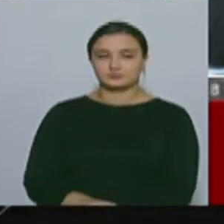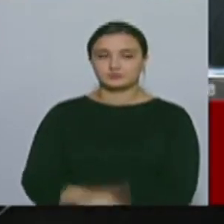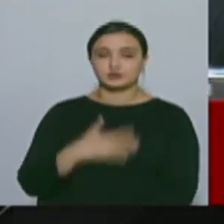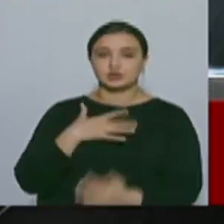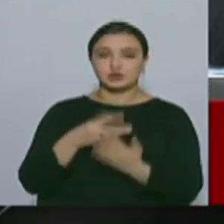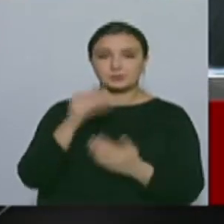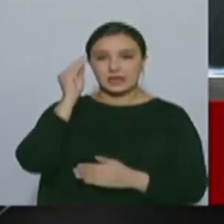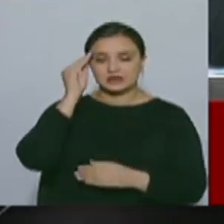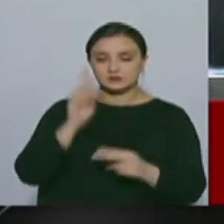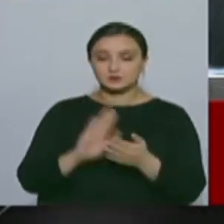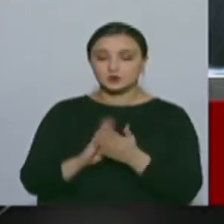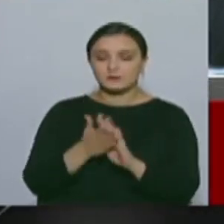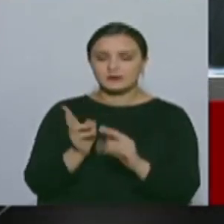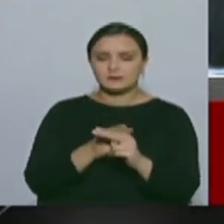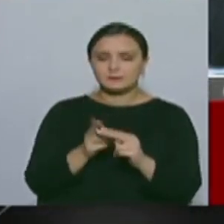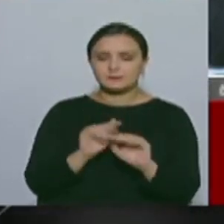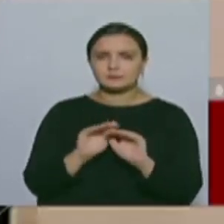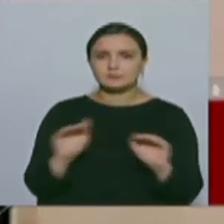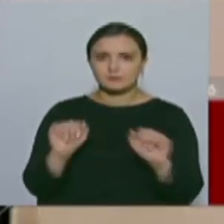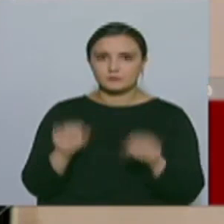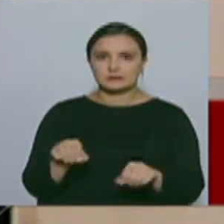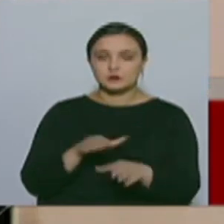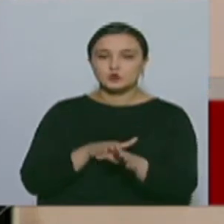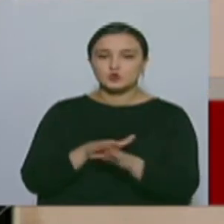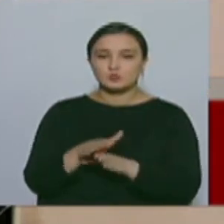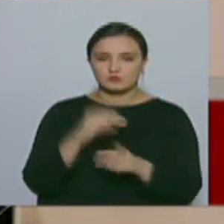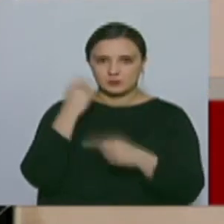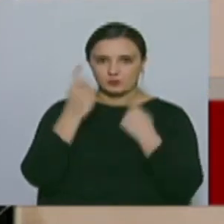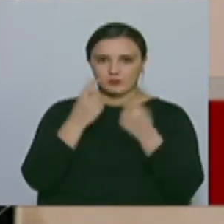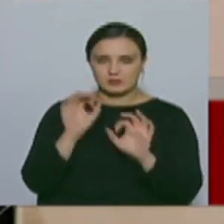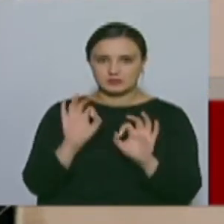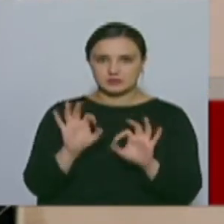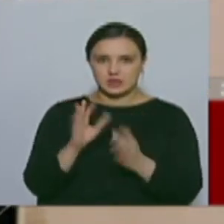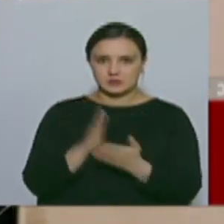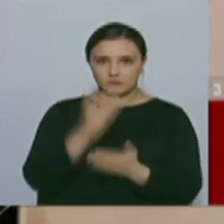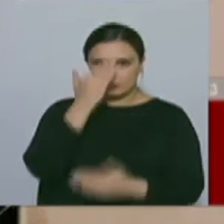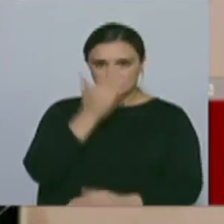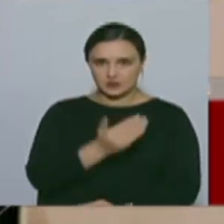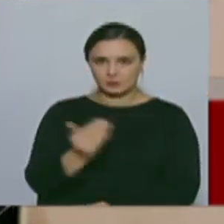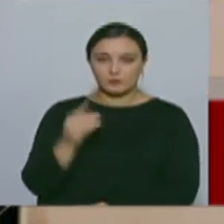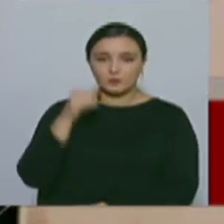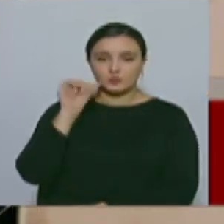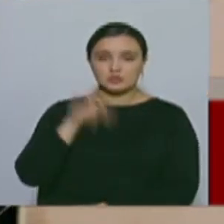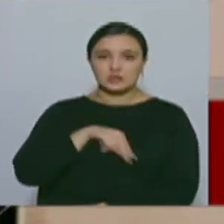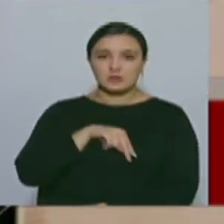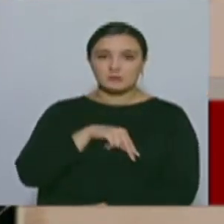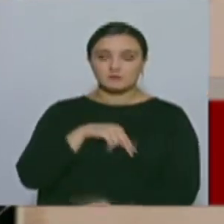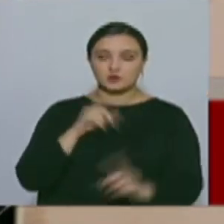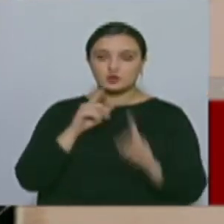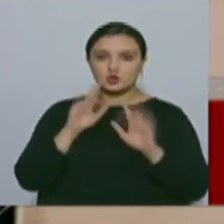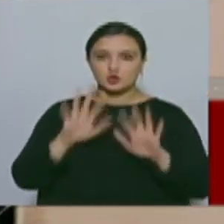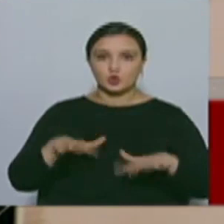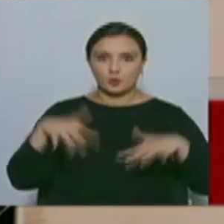Ჩემი აზრით, ვითარების განმუხტავი შეიძლება იყოს სრულფასოვანი ინფორმაცია, რომელიც არის მიწოდებული მოსახლეობისთვის. გუშინ ჩვენ საპარლამენტო სხდომებზე